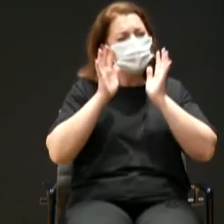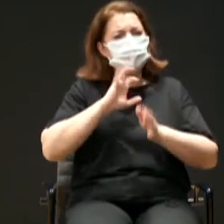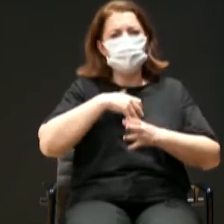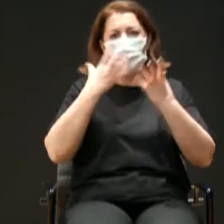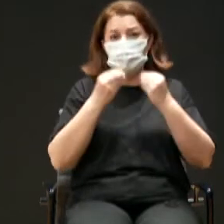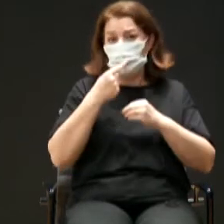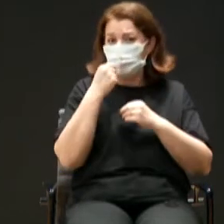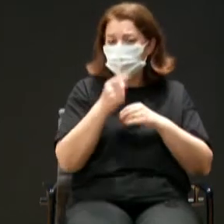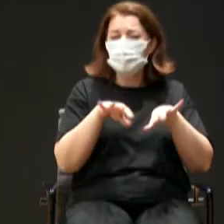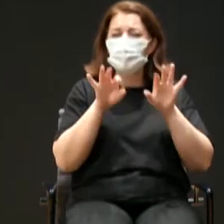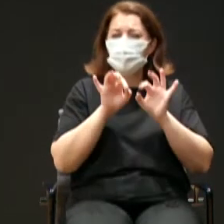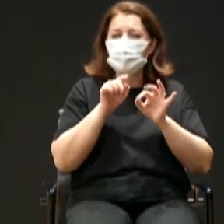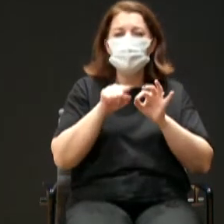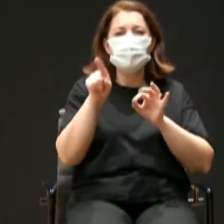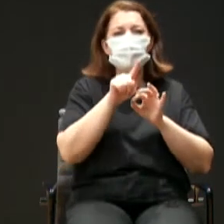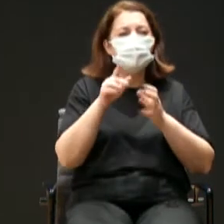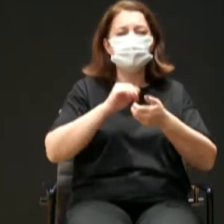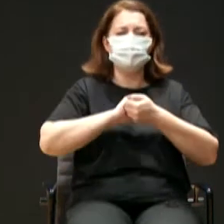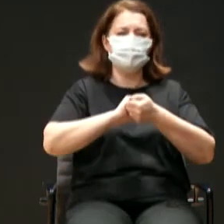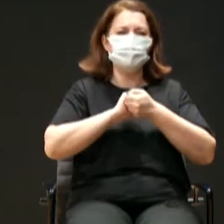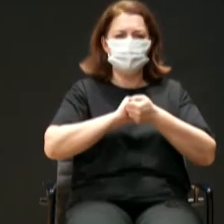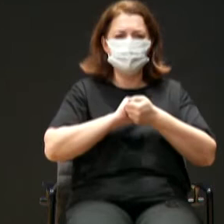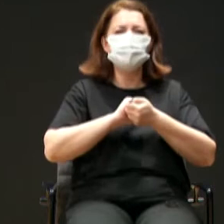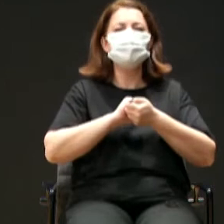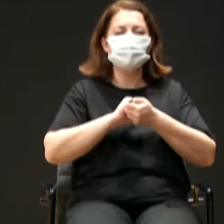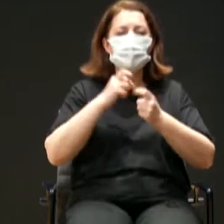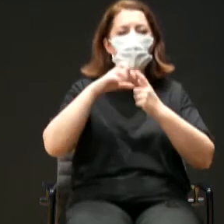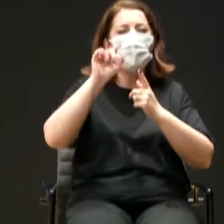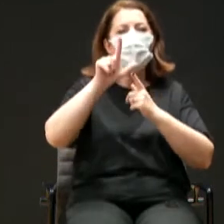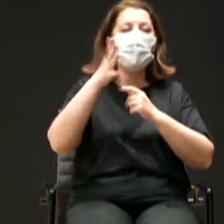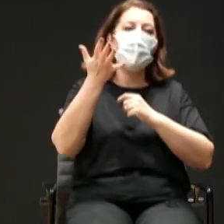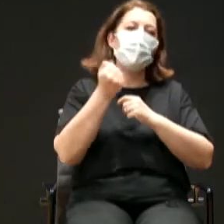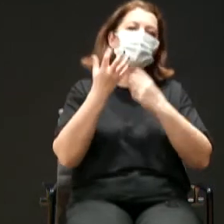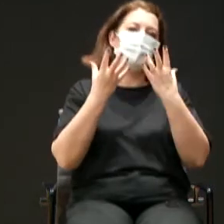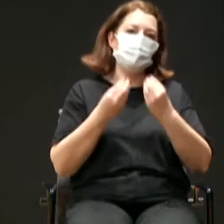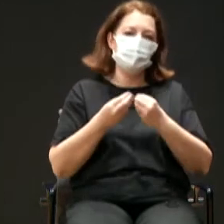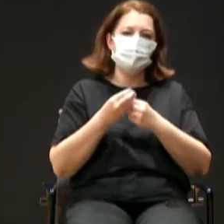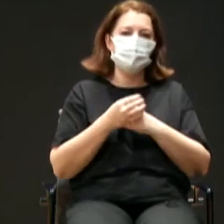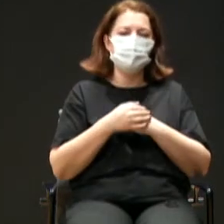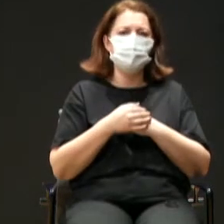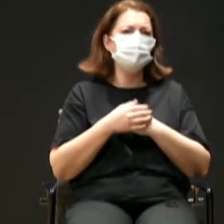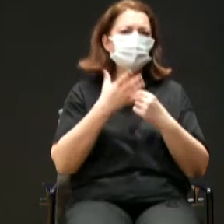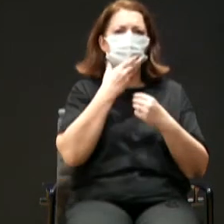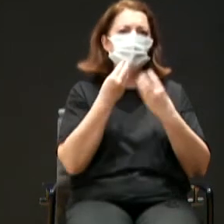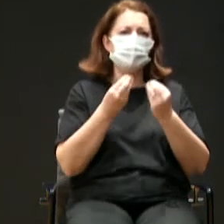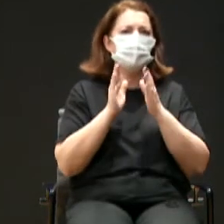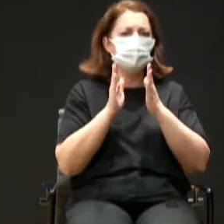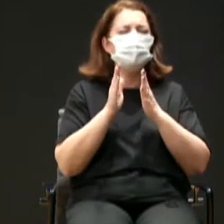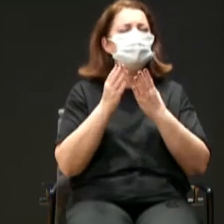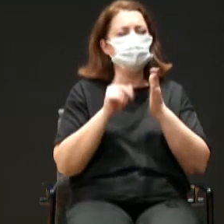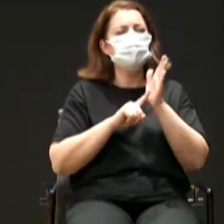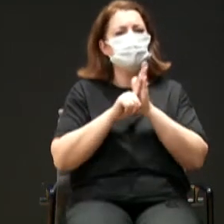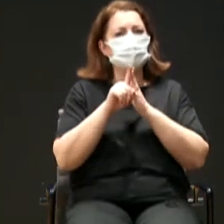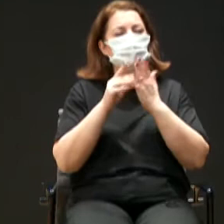dersen bugün onların kankası rolünü almış olursunuz. Güzelle gidiyorlar, başarılar